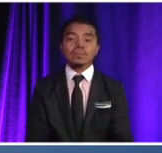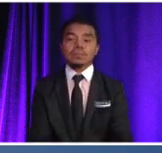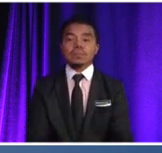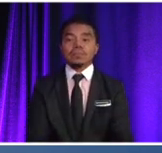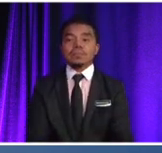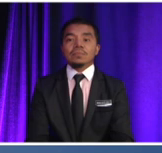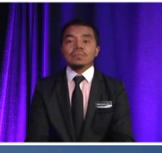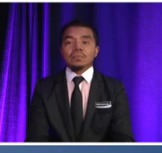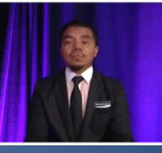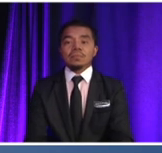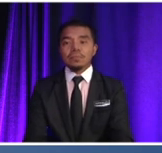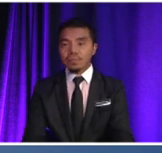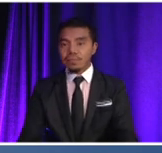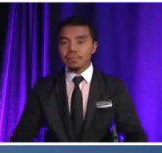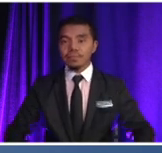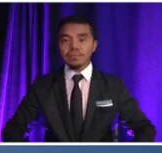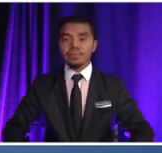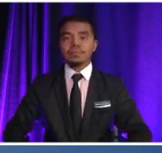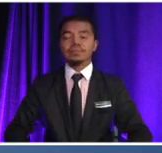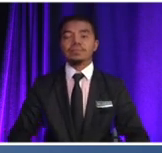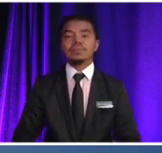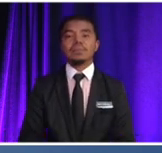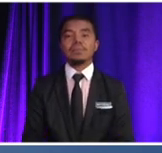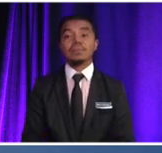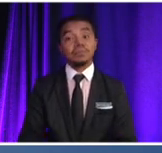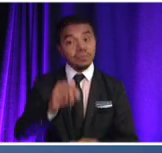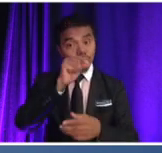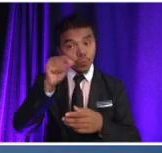yang tadi itu adalah tanda tanya